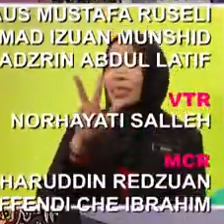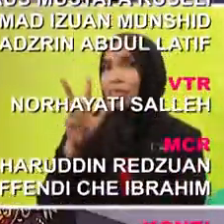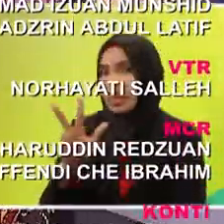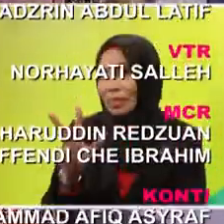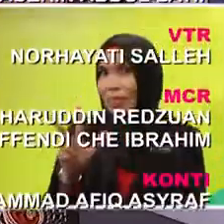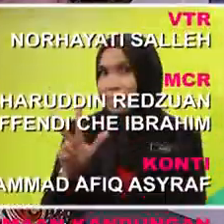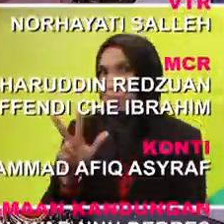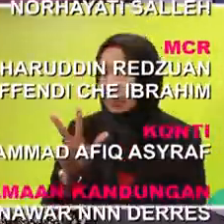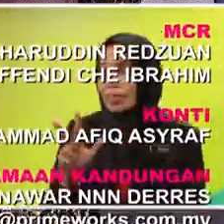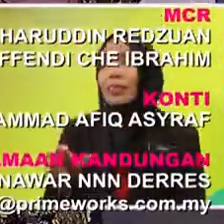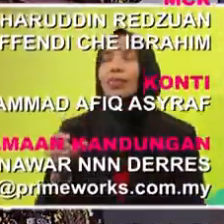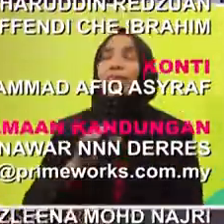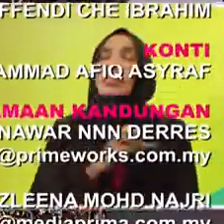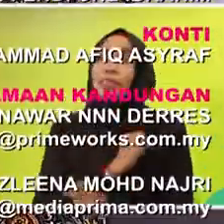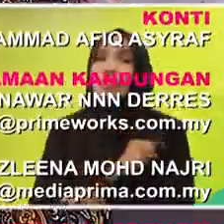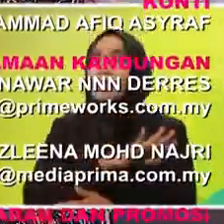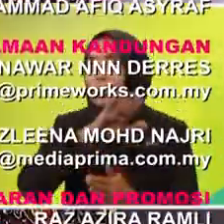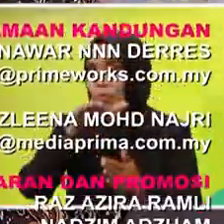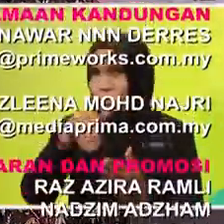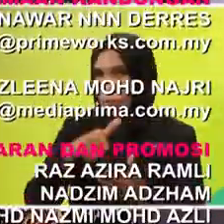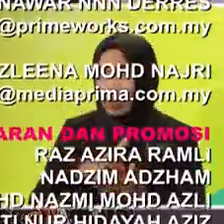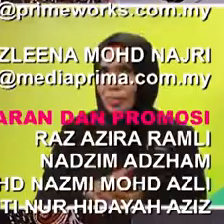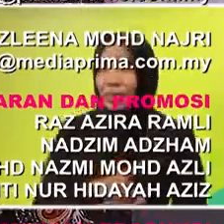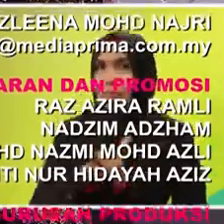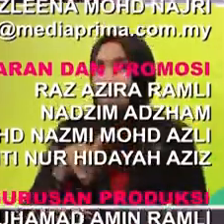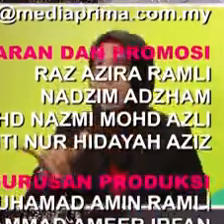123 sayang semuanya